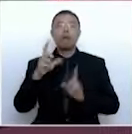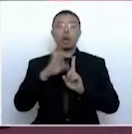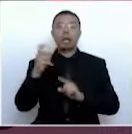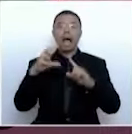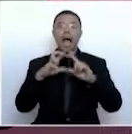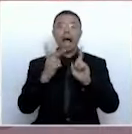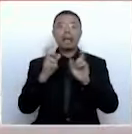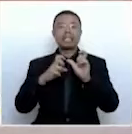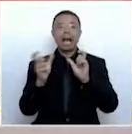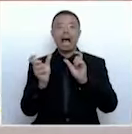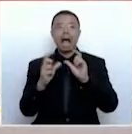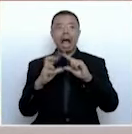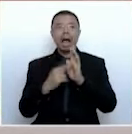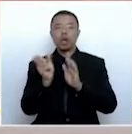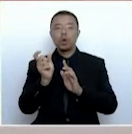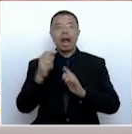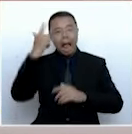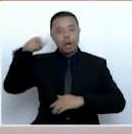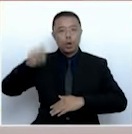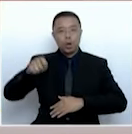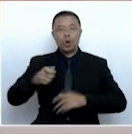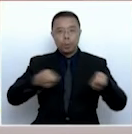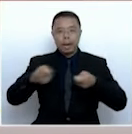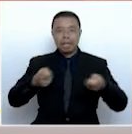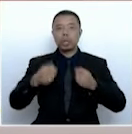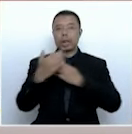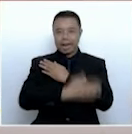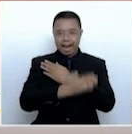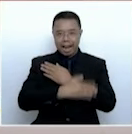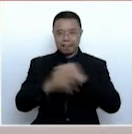Dr. Ahsanul Minan MH, ahli hukum tata negara.